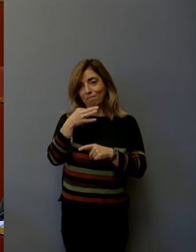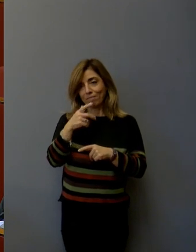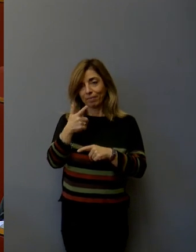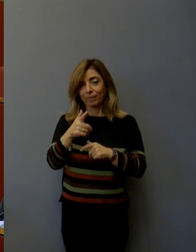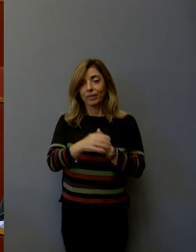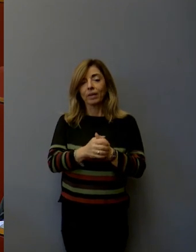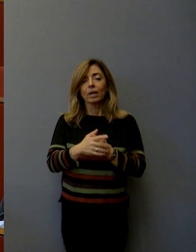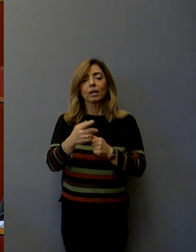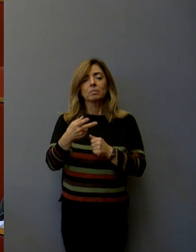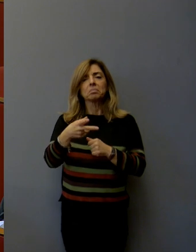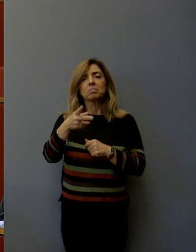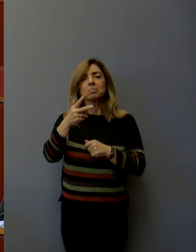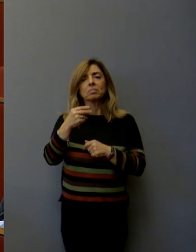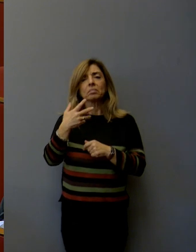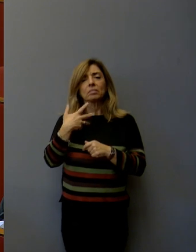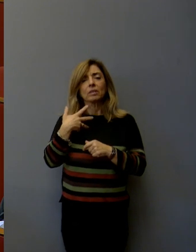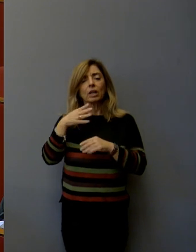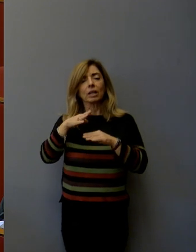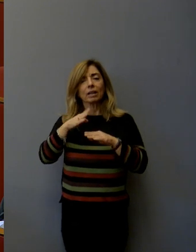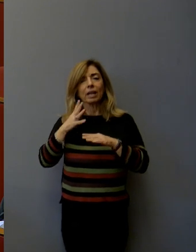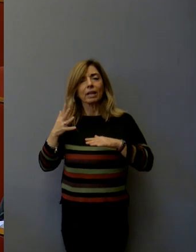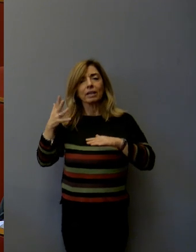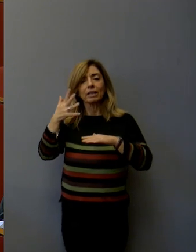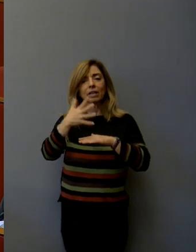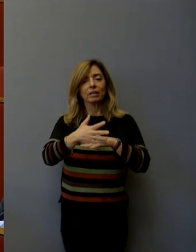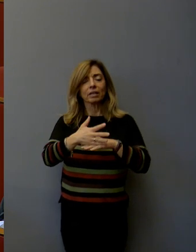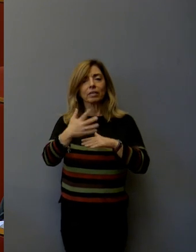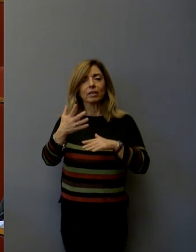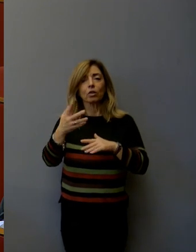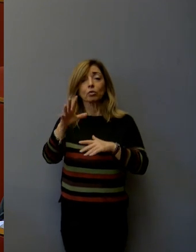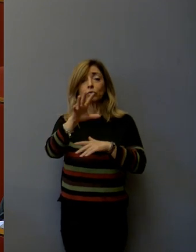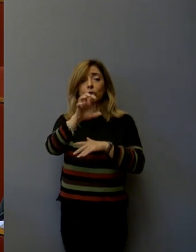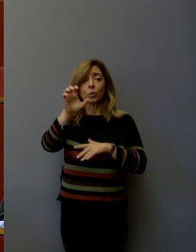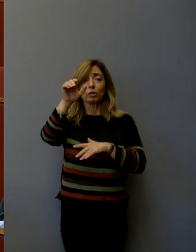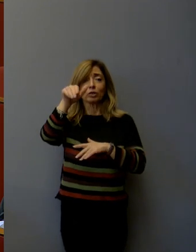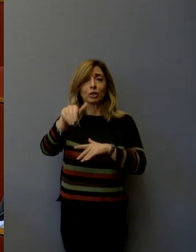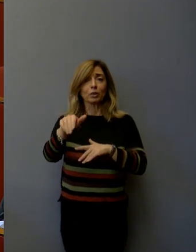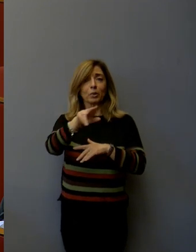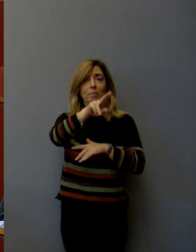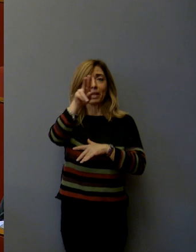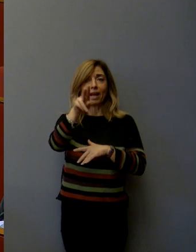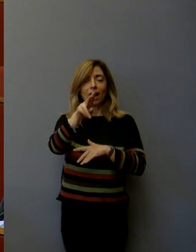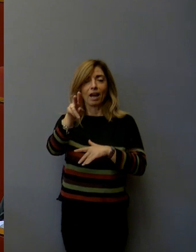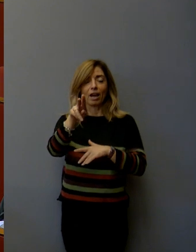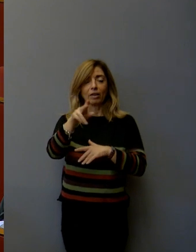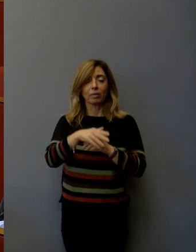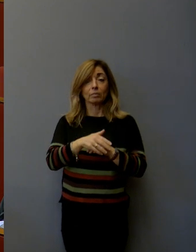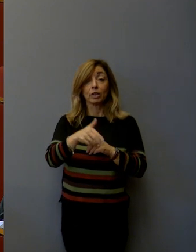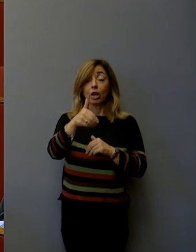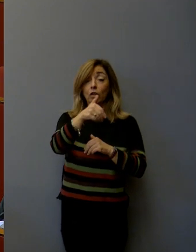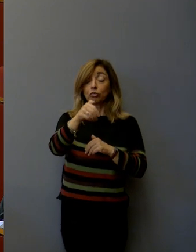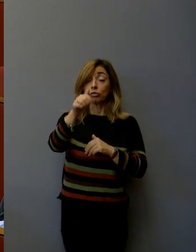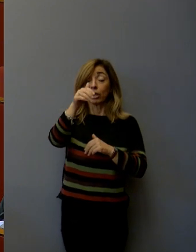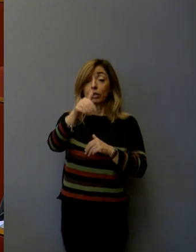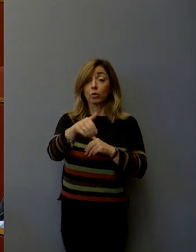per usare un termine che ho sentito usare molto 500 mila euro di cui 100.000 mutuo 2023